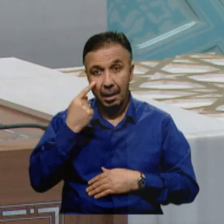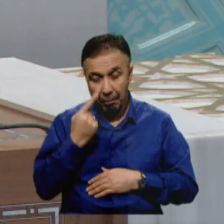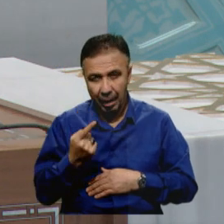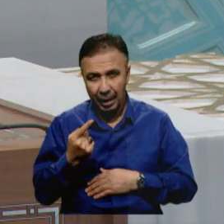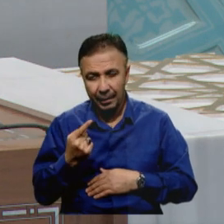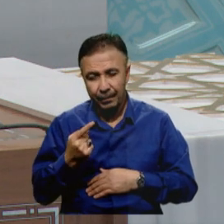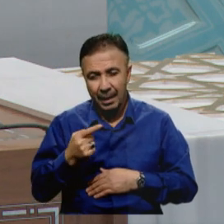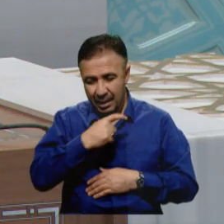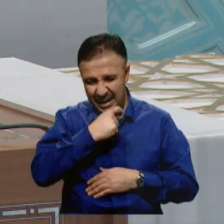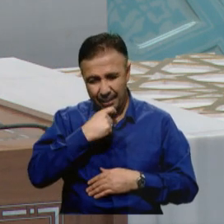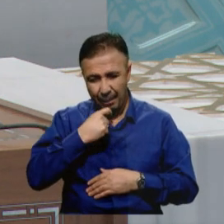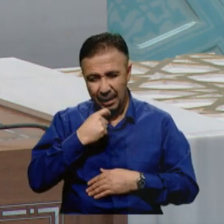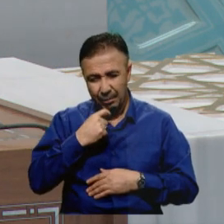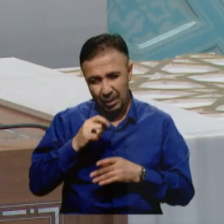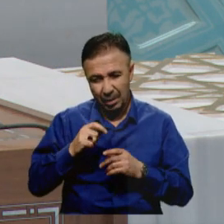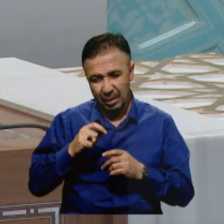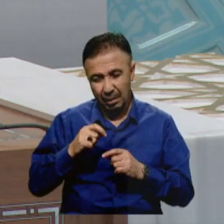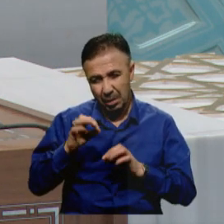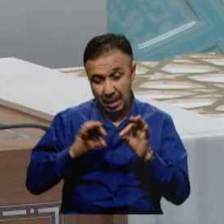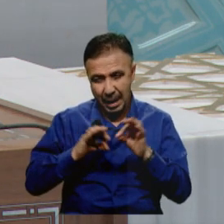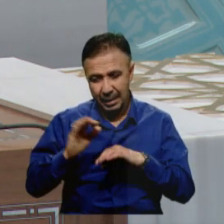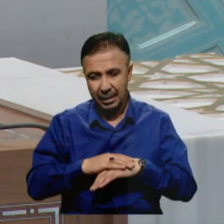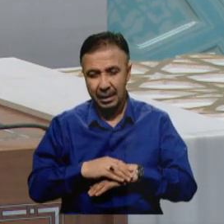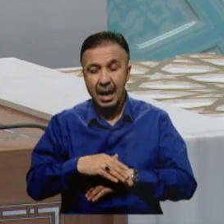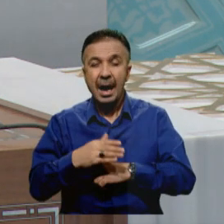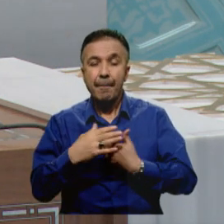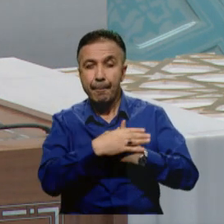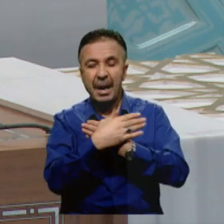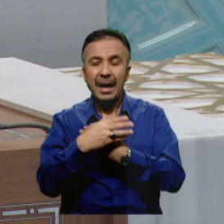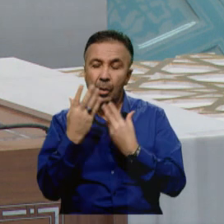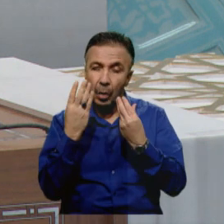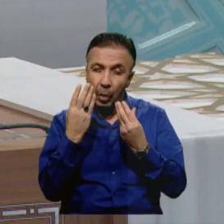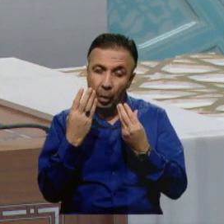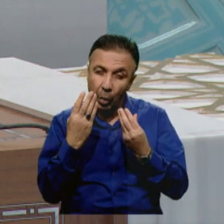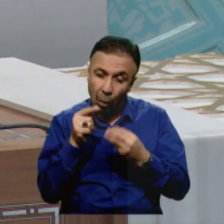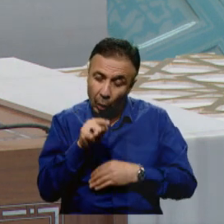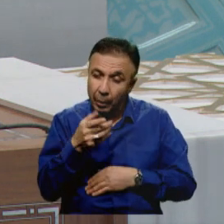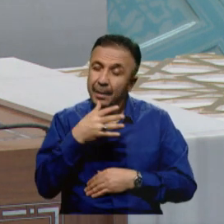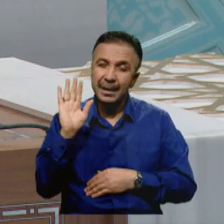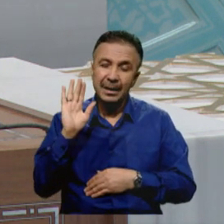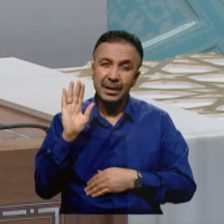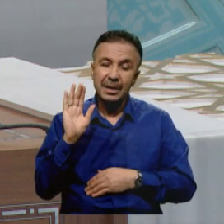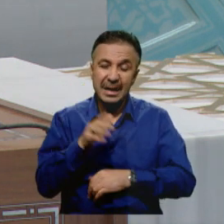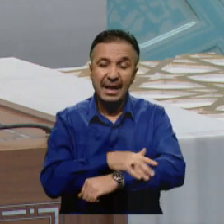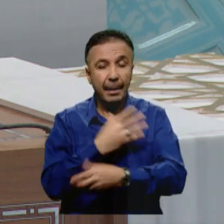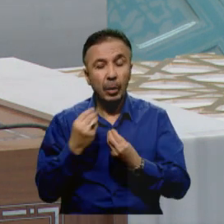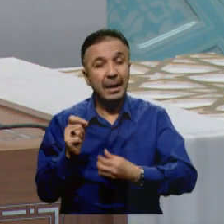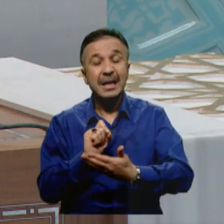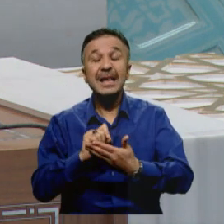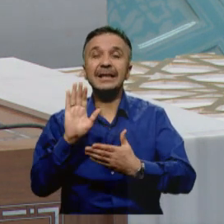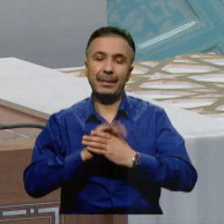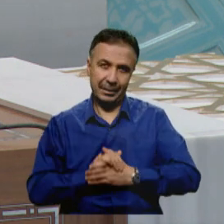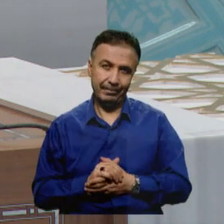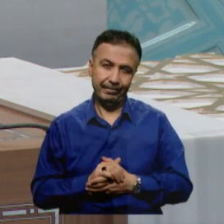Melek onu bilmediği için sevap olarak yazamaz. İhlas o kadar gizlidir ki, melek onu bilmediği için